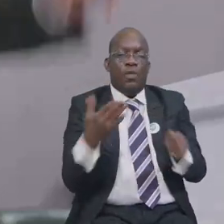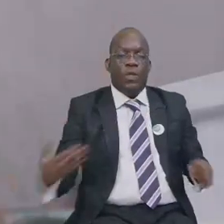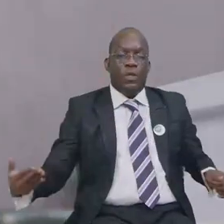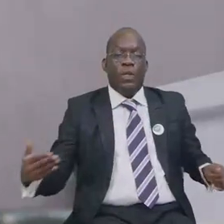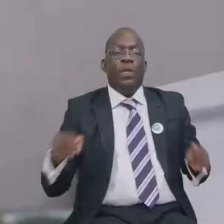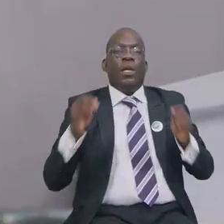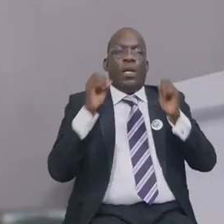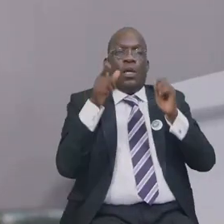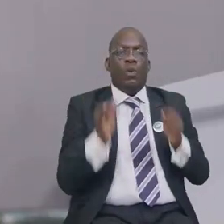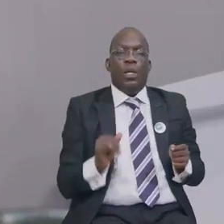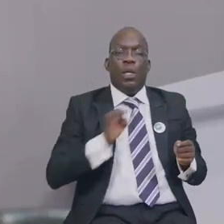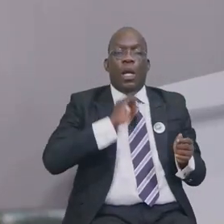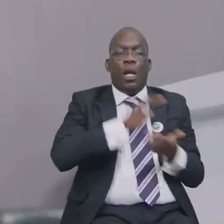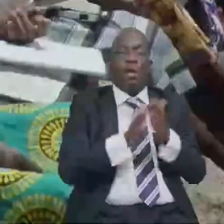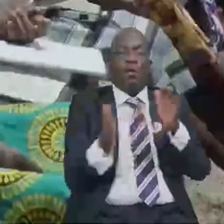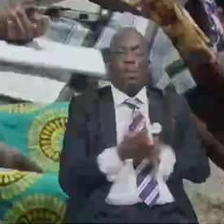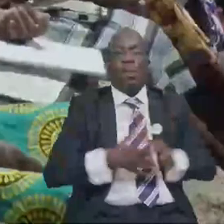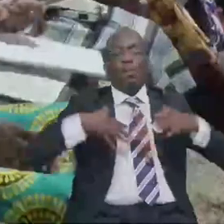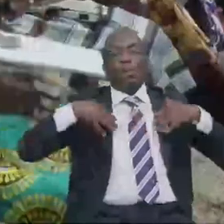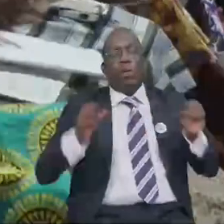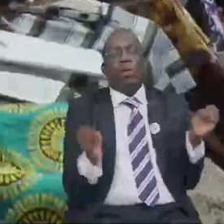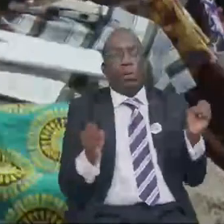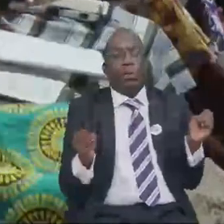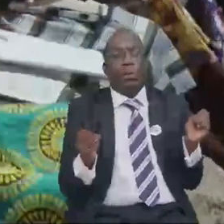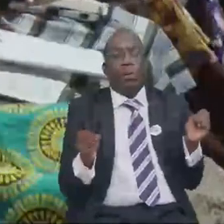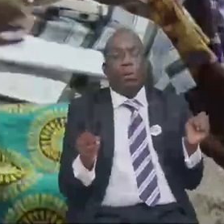Immédiatement, je suis devenu normal.